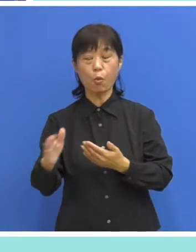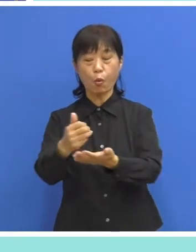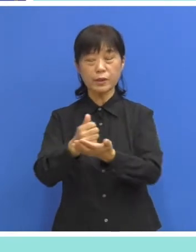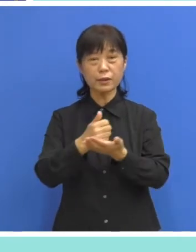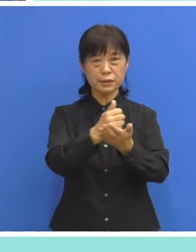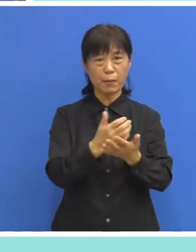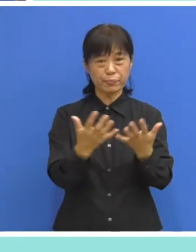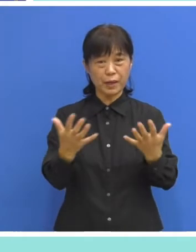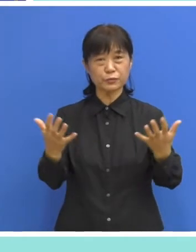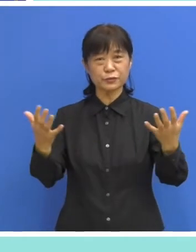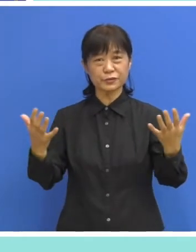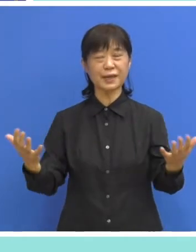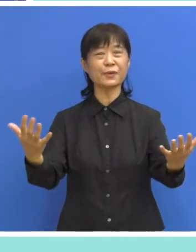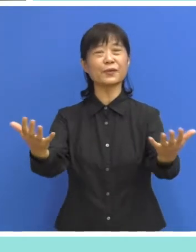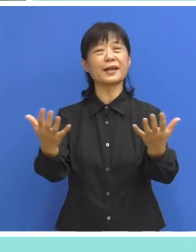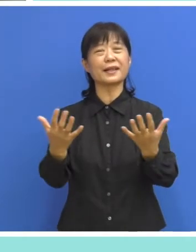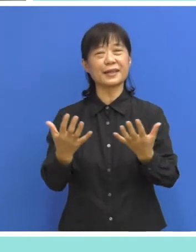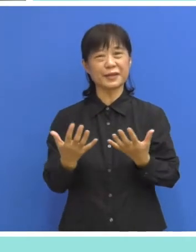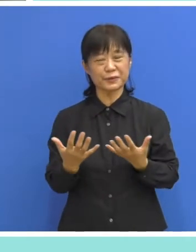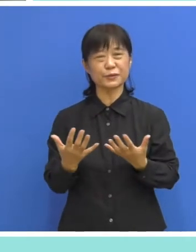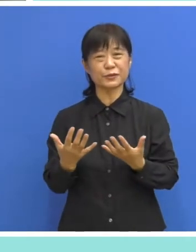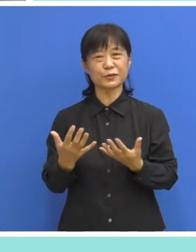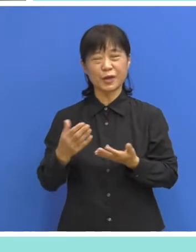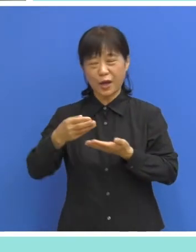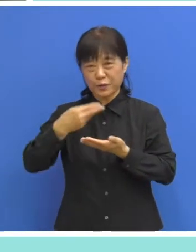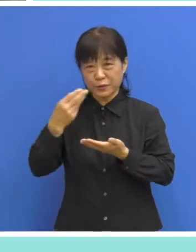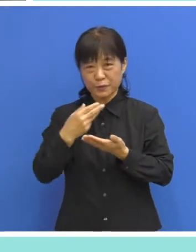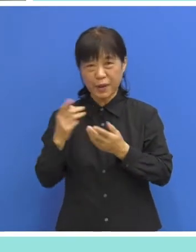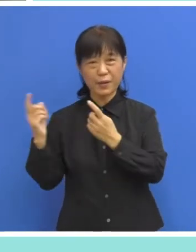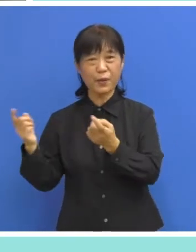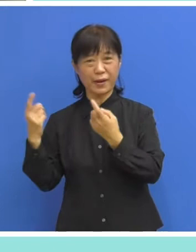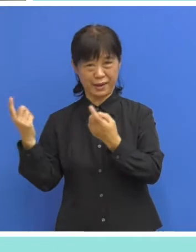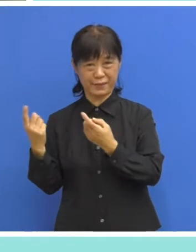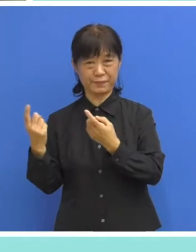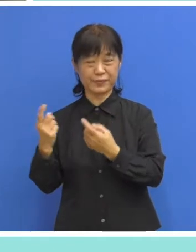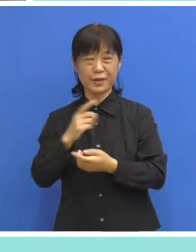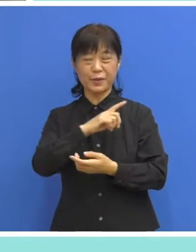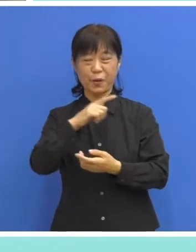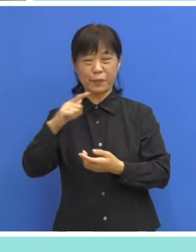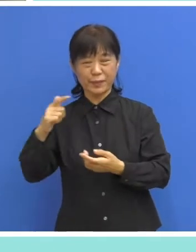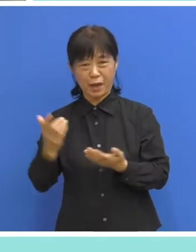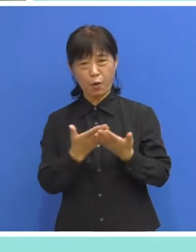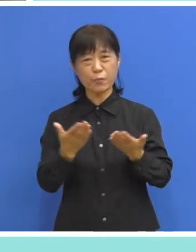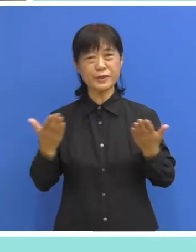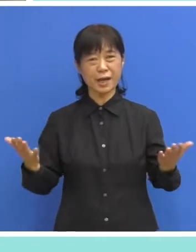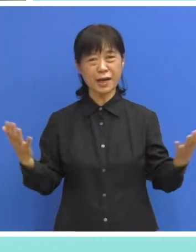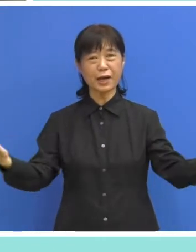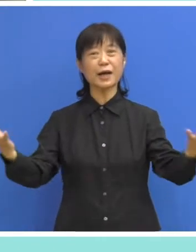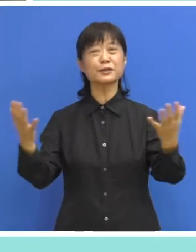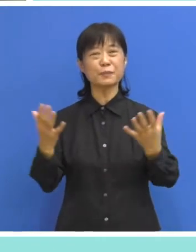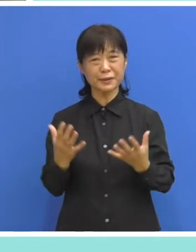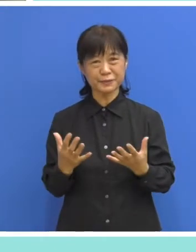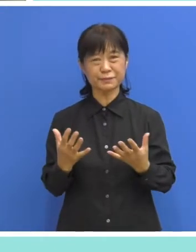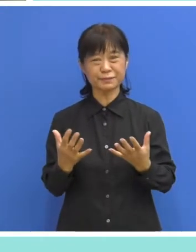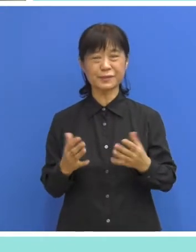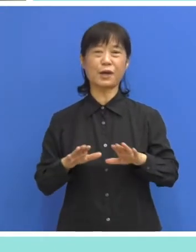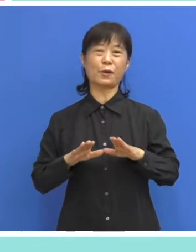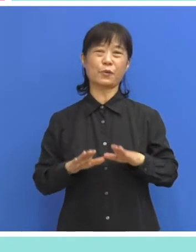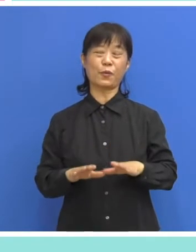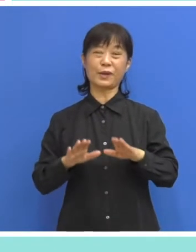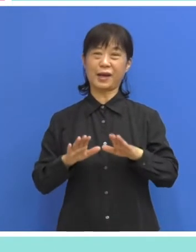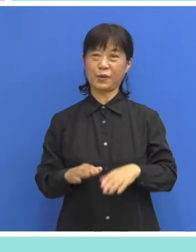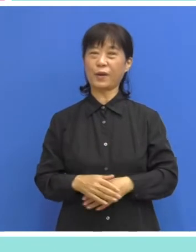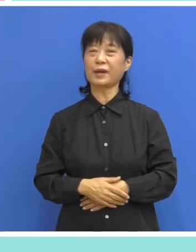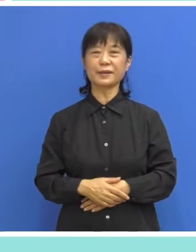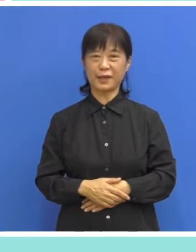ただいているこのグルメフェア、 はい、 県内の、いろんなグルメがこの一堂に会すわけですけども、今回はですね、な